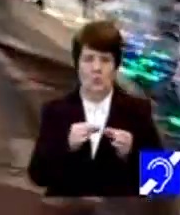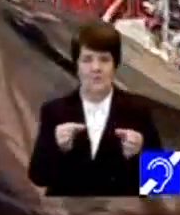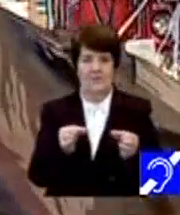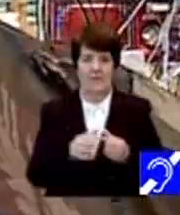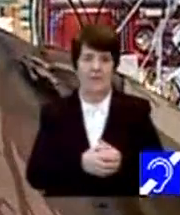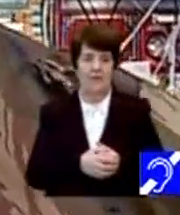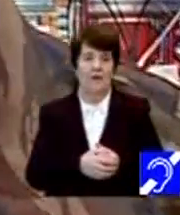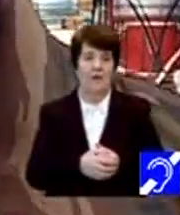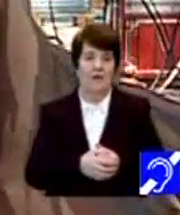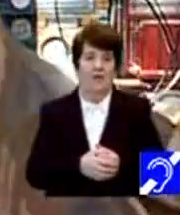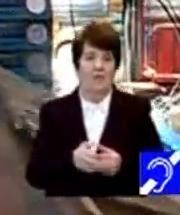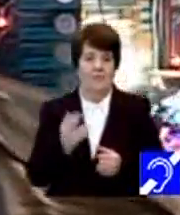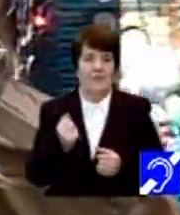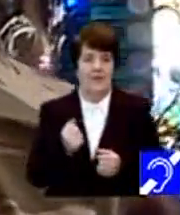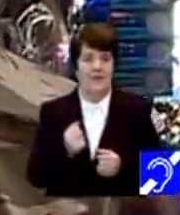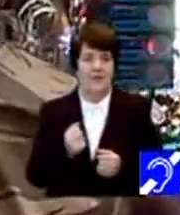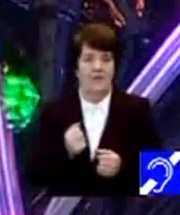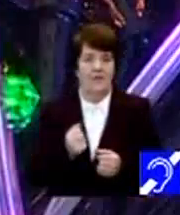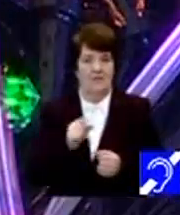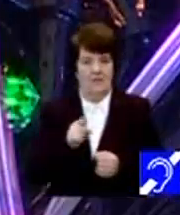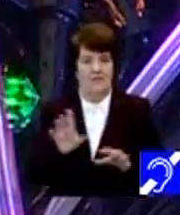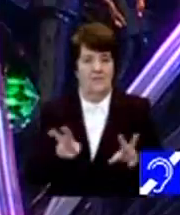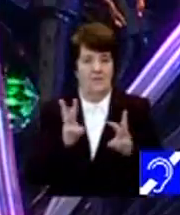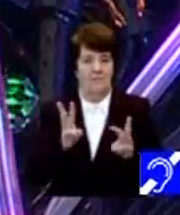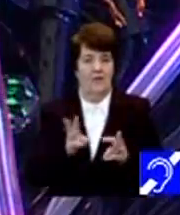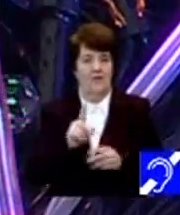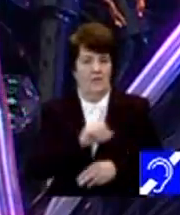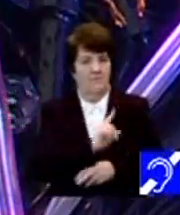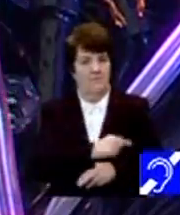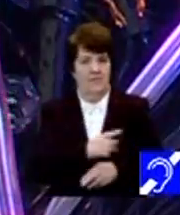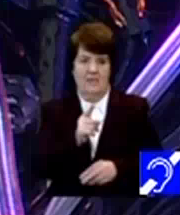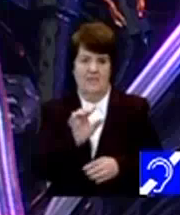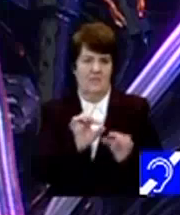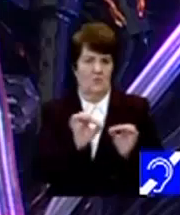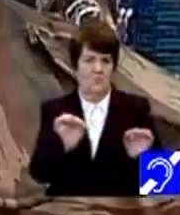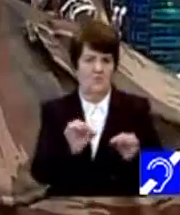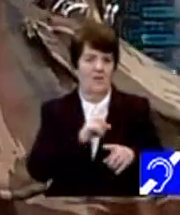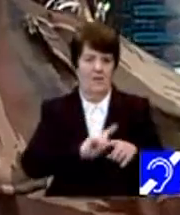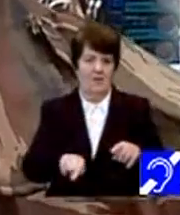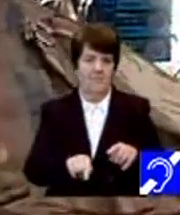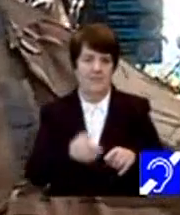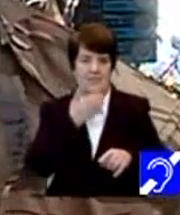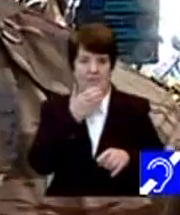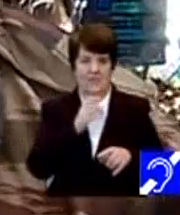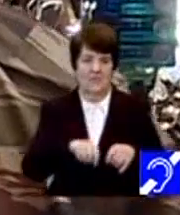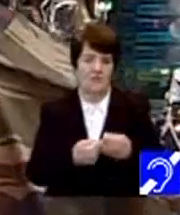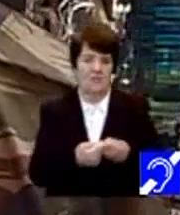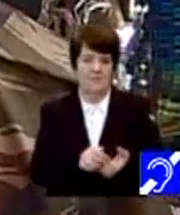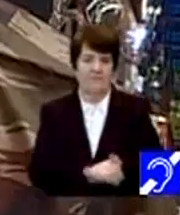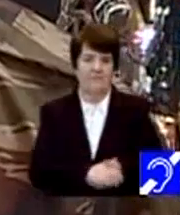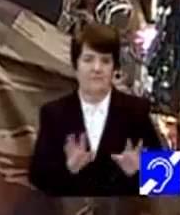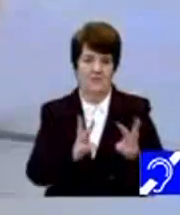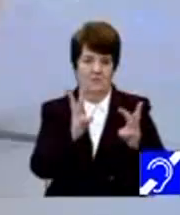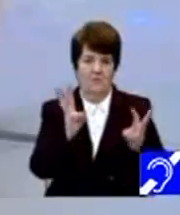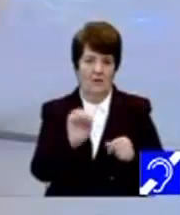gros trebuie, că el e slab așa la... O să aprind. El e mai puternic, dar e să-i subțivea și el repede, să încălzește